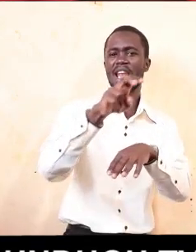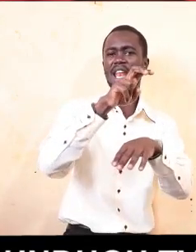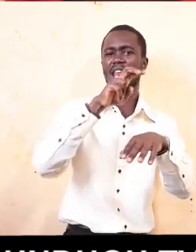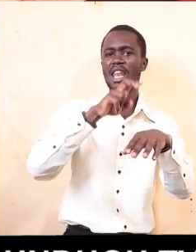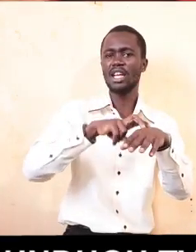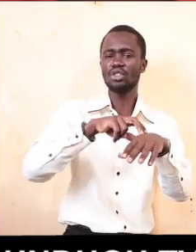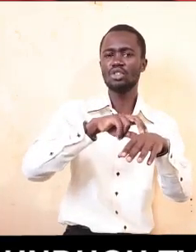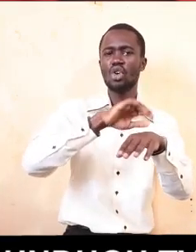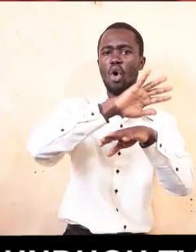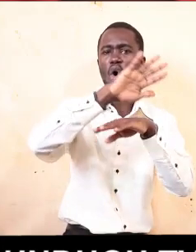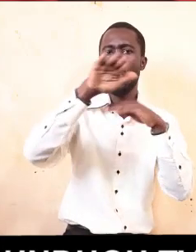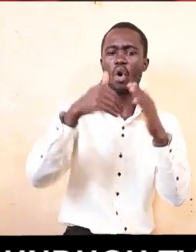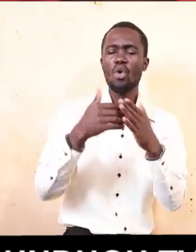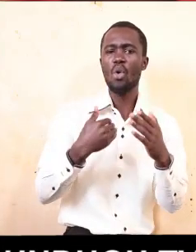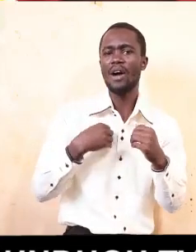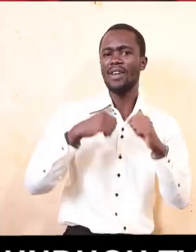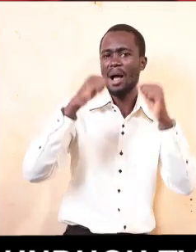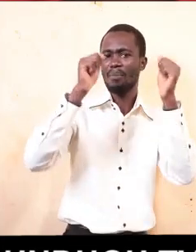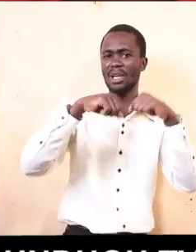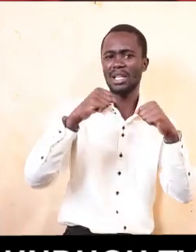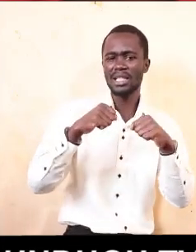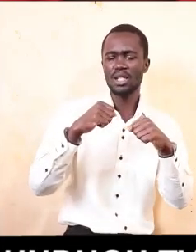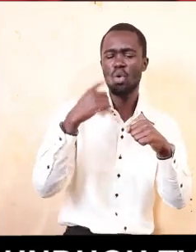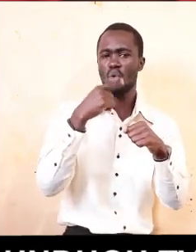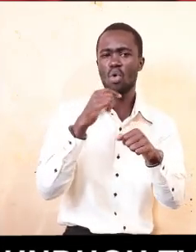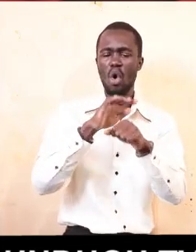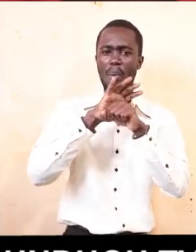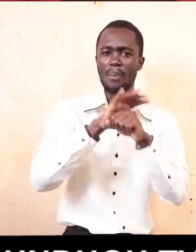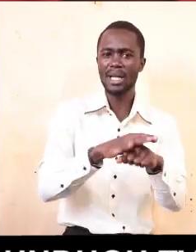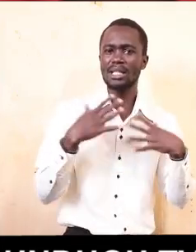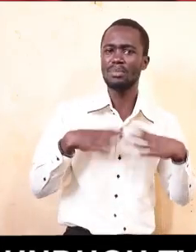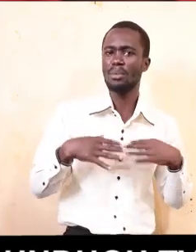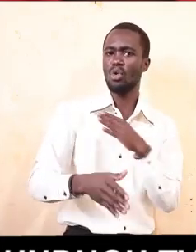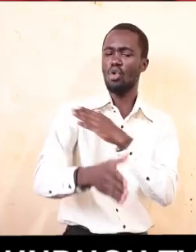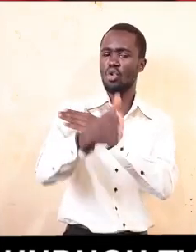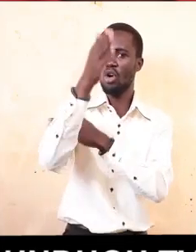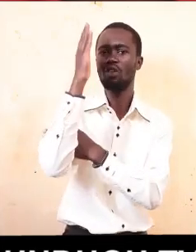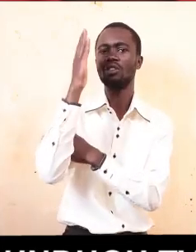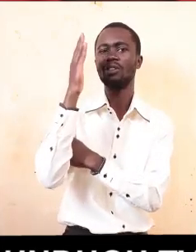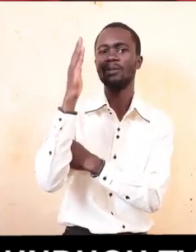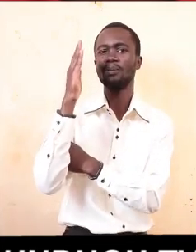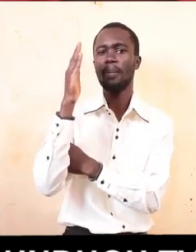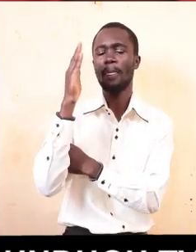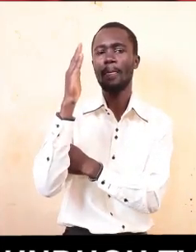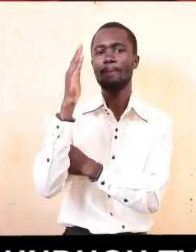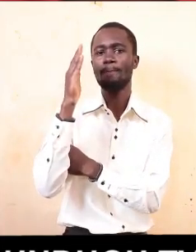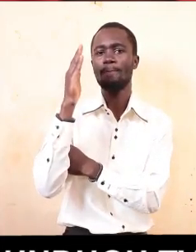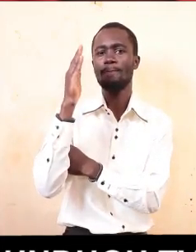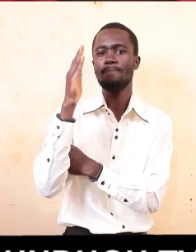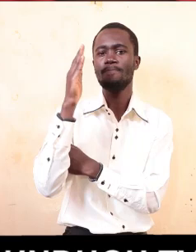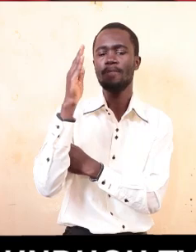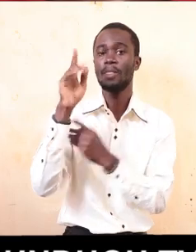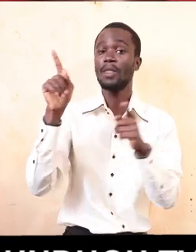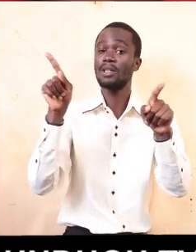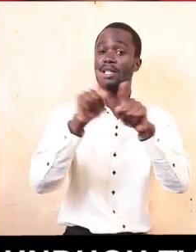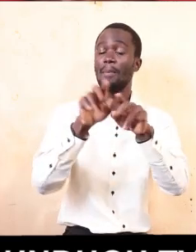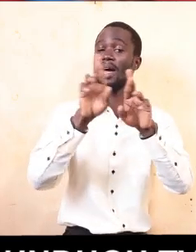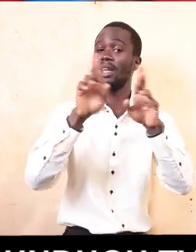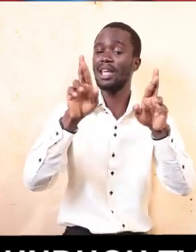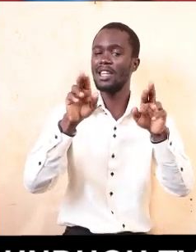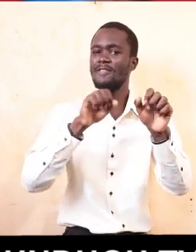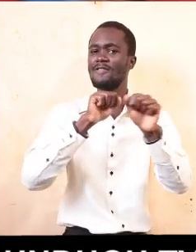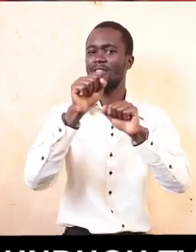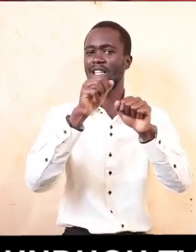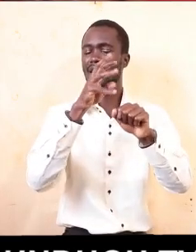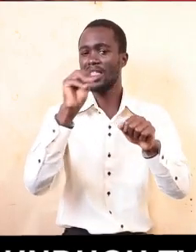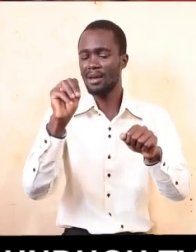wenye uwezo, hawa wanyanyazaji, hawa wanaodhulumu watu wake, na atapikana na wao